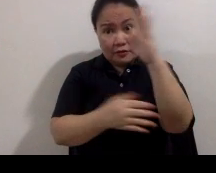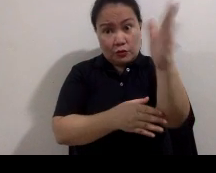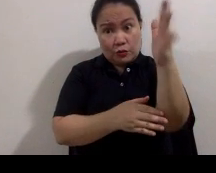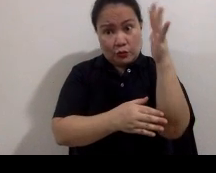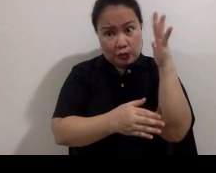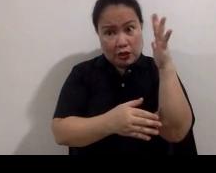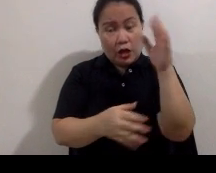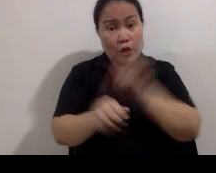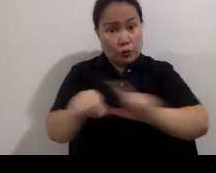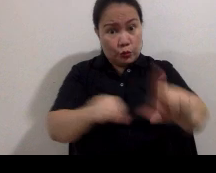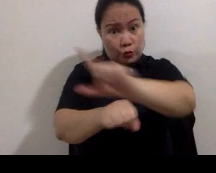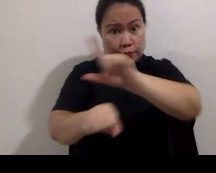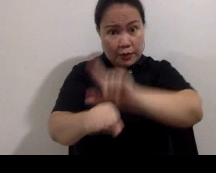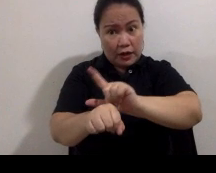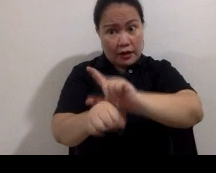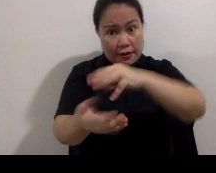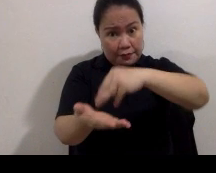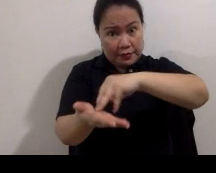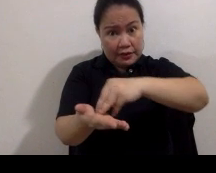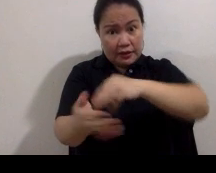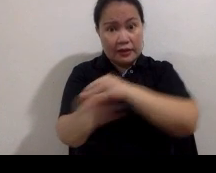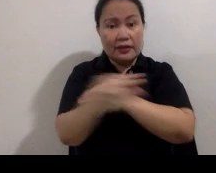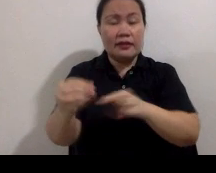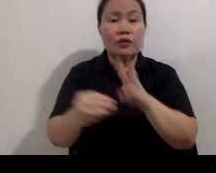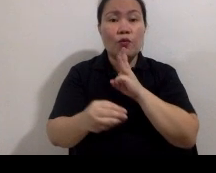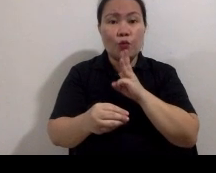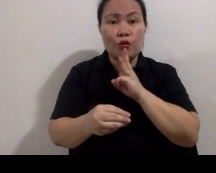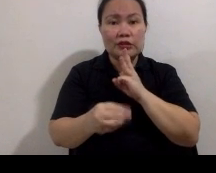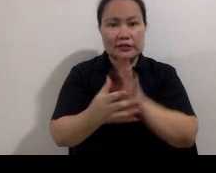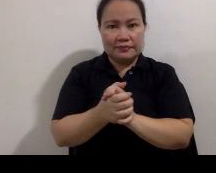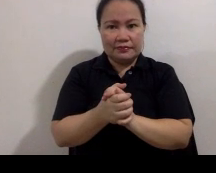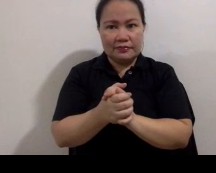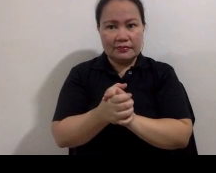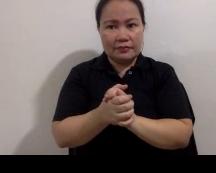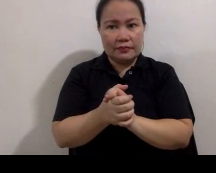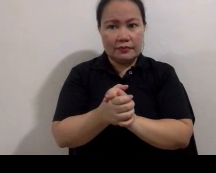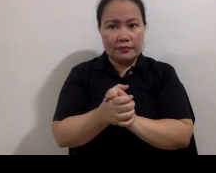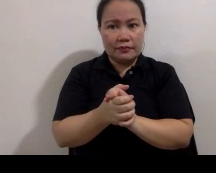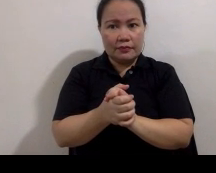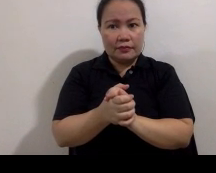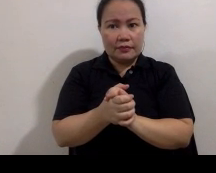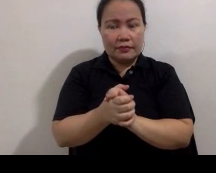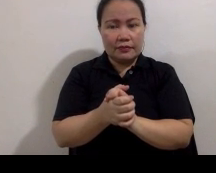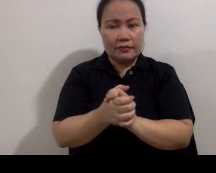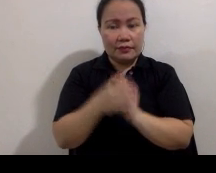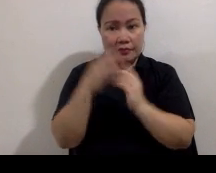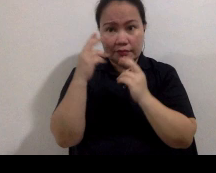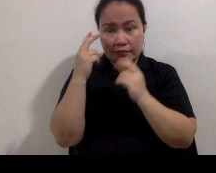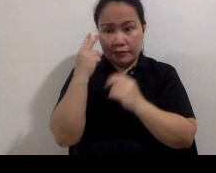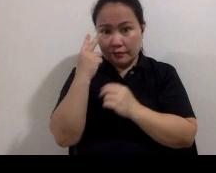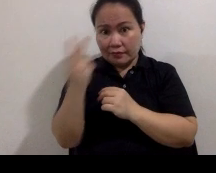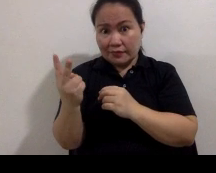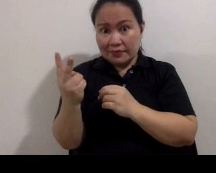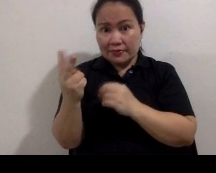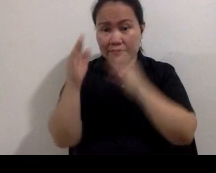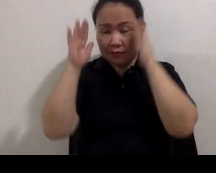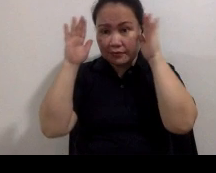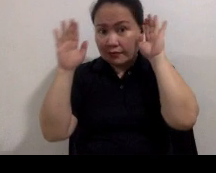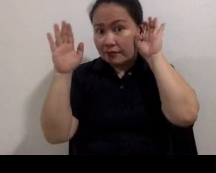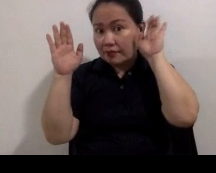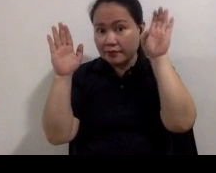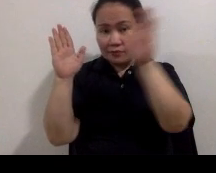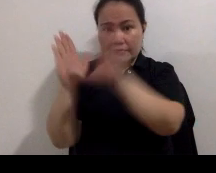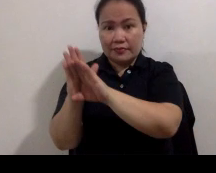yamang kagubatan, yamang lupa, yamang mineral at yamang tubig. Okay, so ngayon ay ituon mo ang